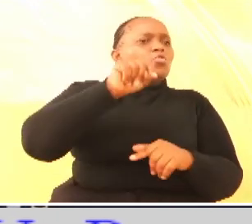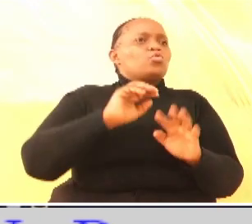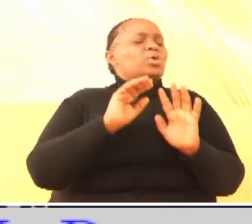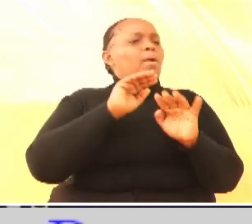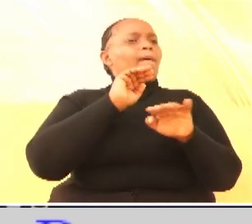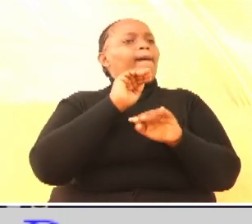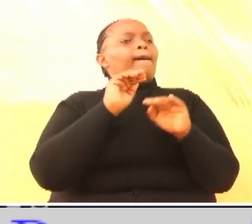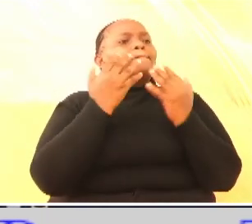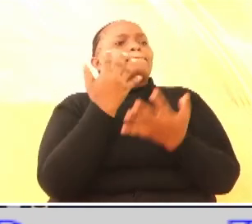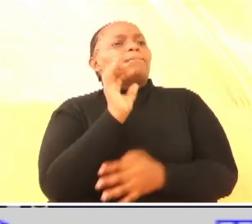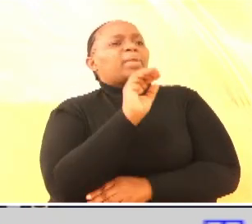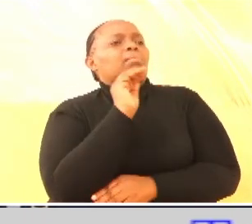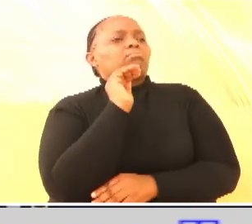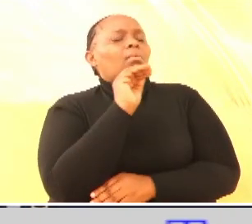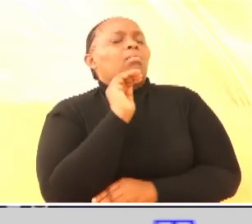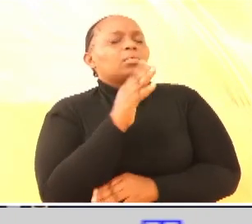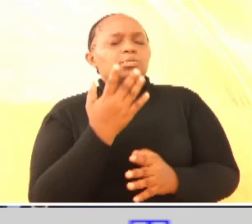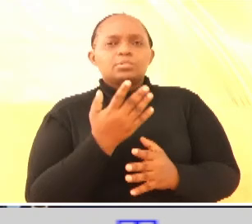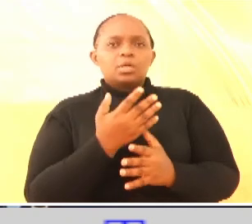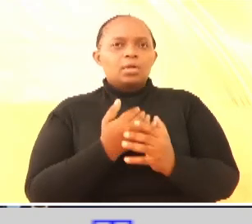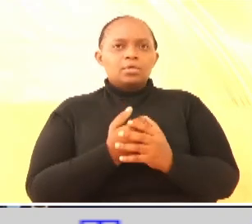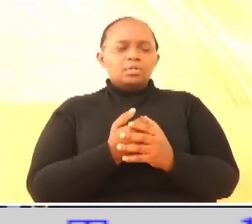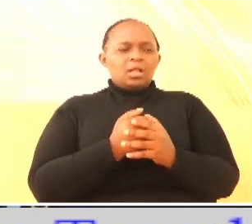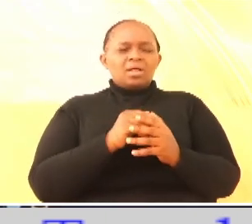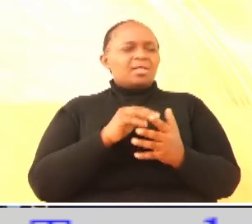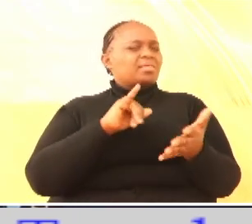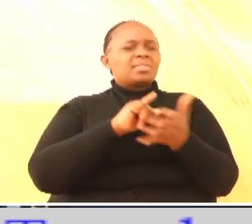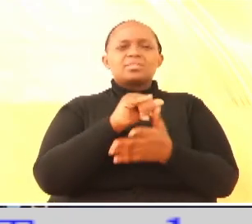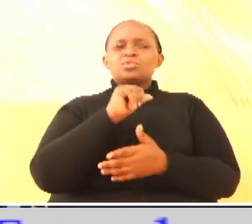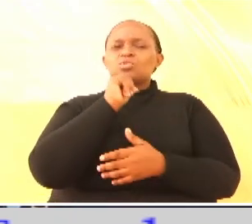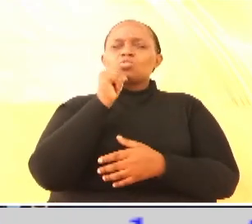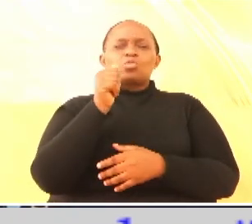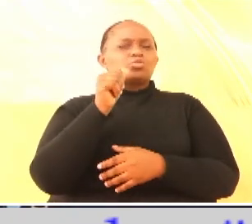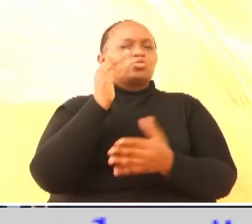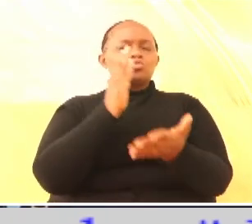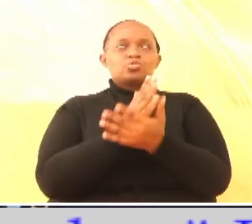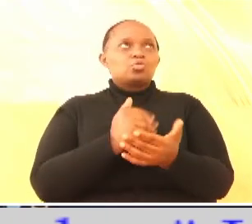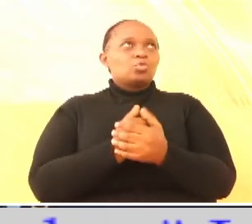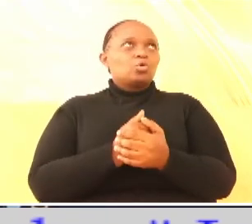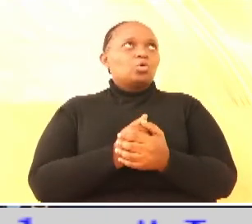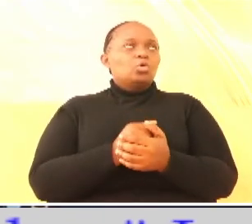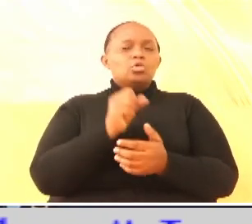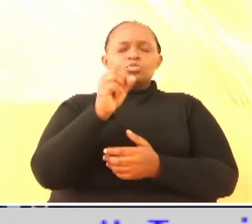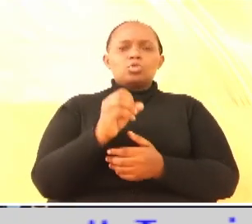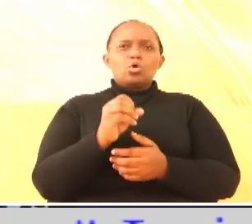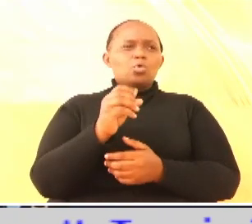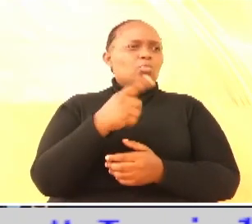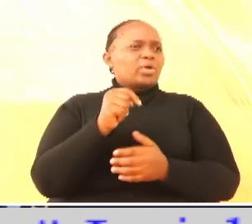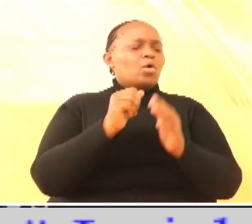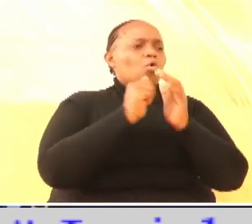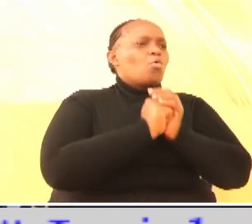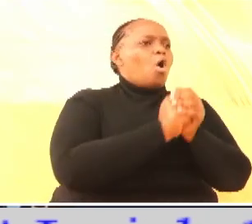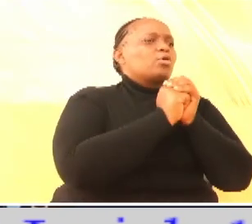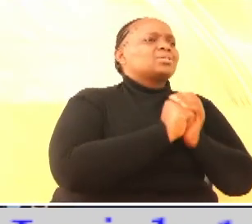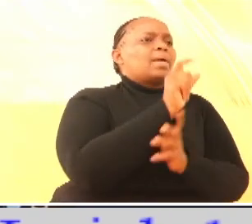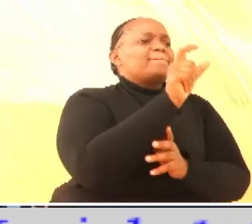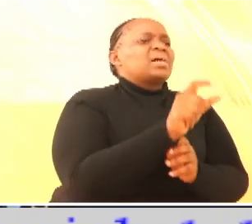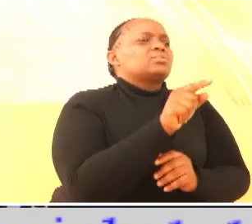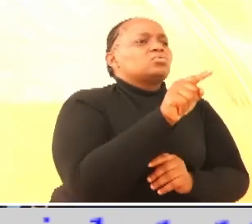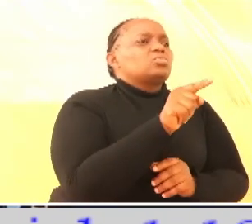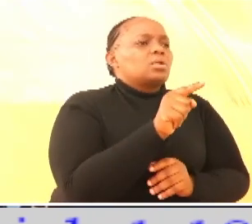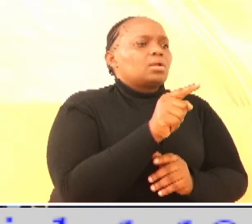ndio wako karibu na Ngai sana, na Enkai na Mweai sana. Sasa tuwaogope, tuwaabudu, diposa